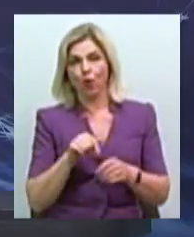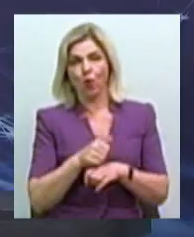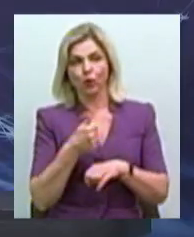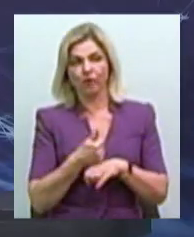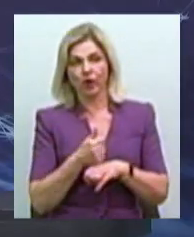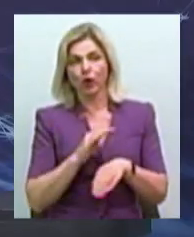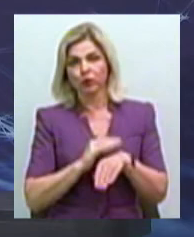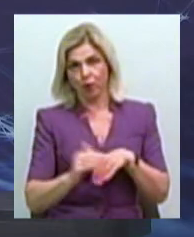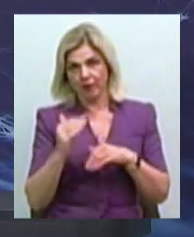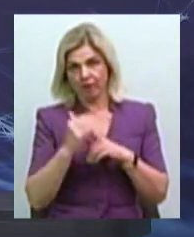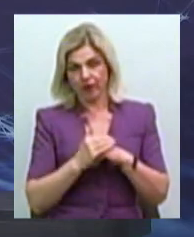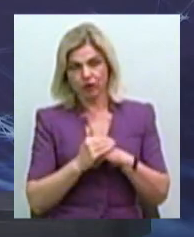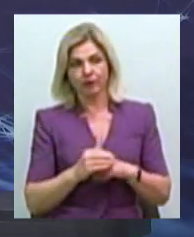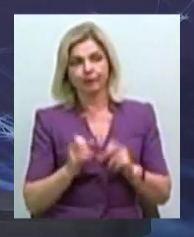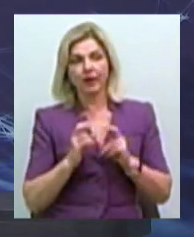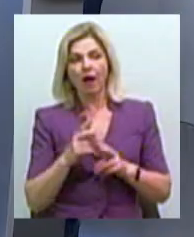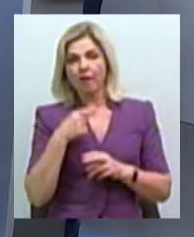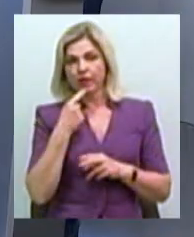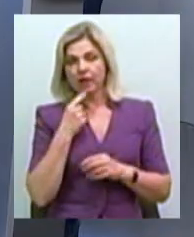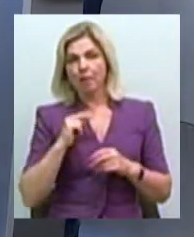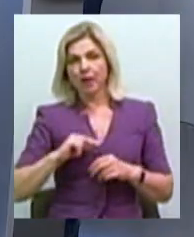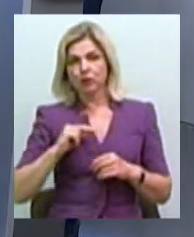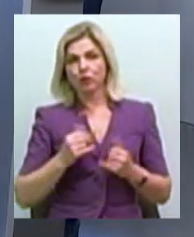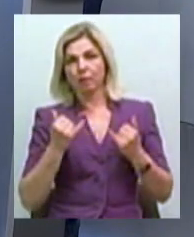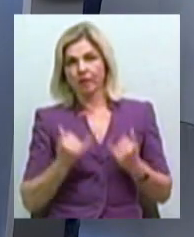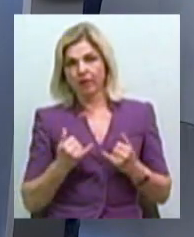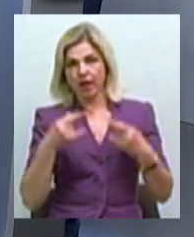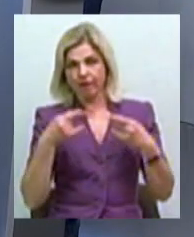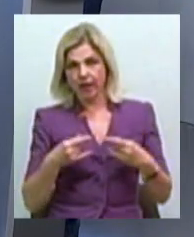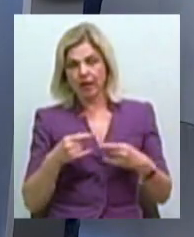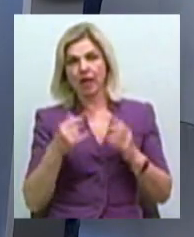вечір. Як я вже сказав, ми працюємо в прямому ефірі. Телефон студії